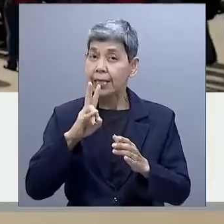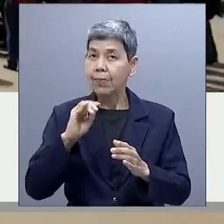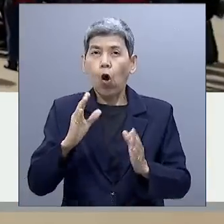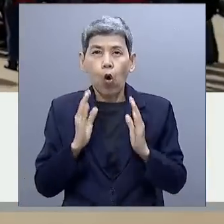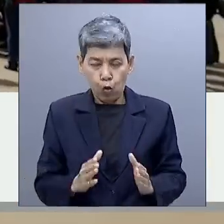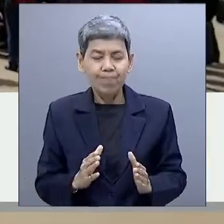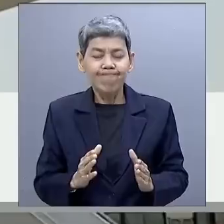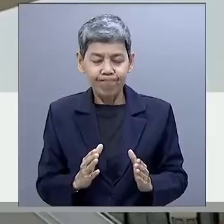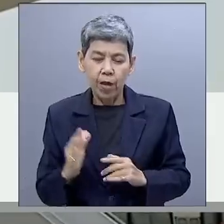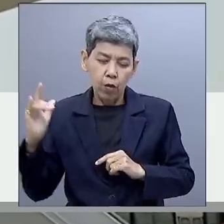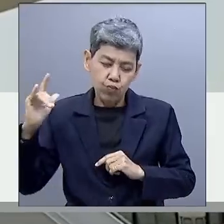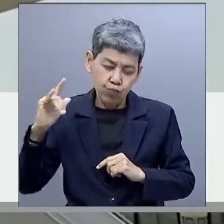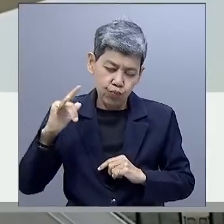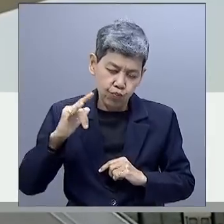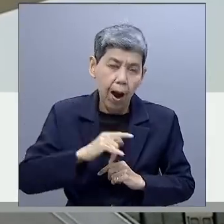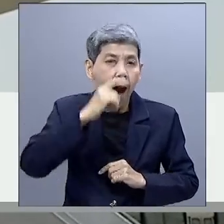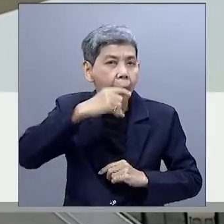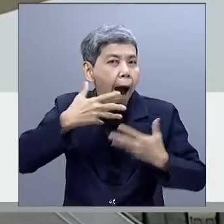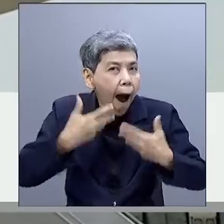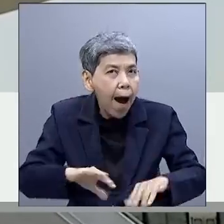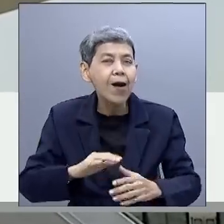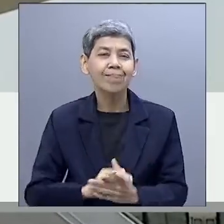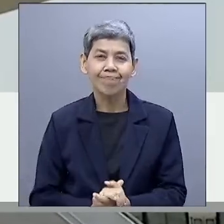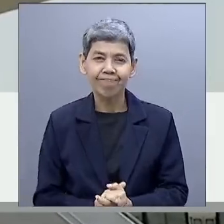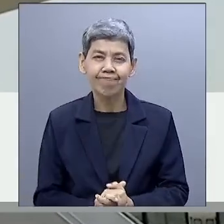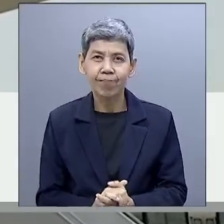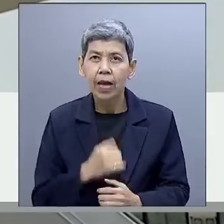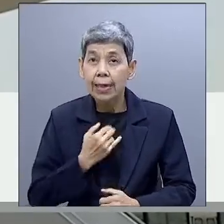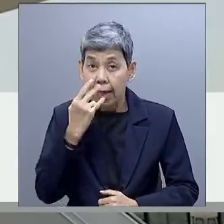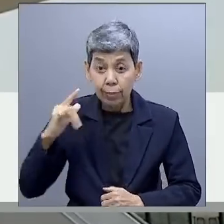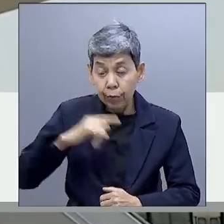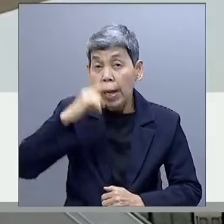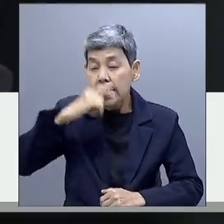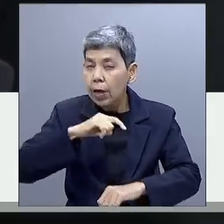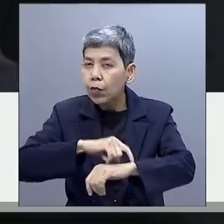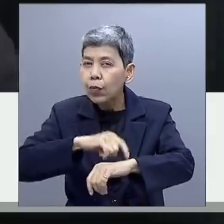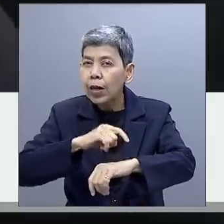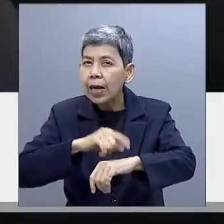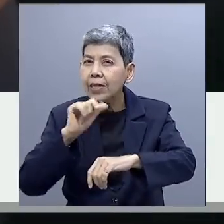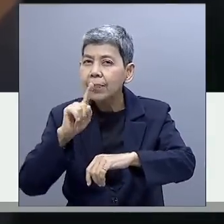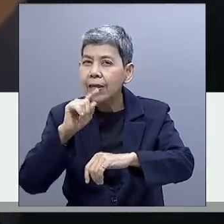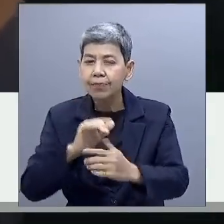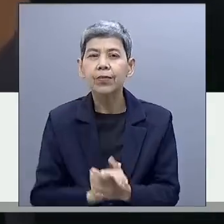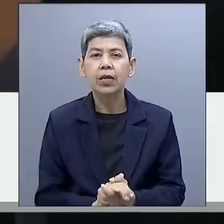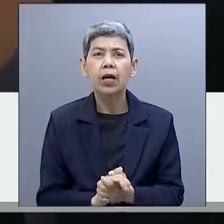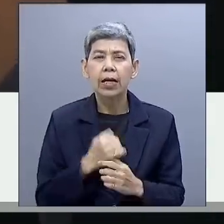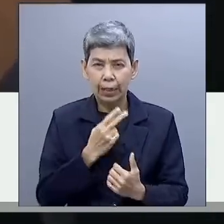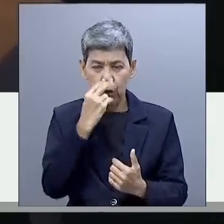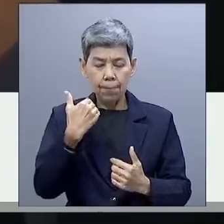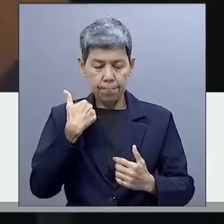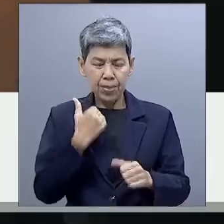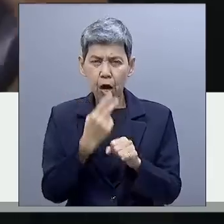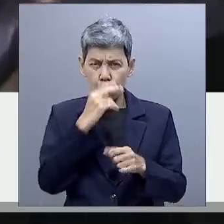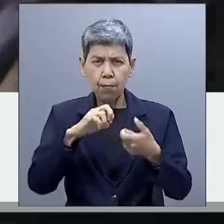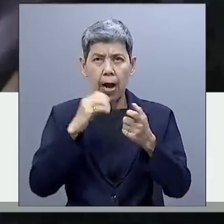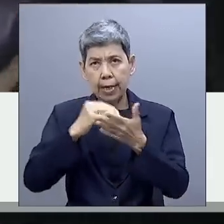คนค่ะเดินทางกลับสู่มาตุภูมิอย่างปลอดภัยมาถึงไทยในเวลา21.37นนะคะส่วน